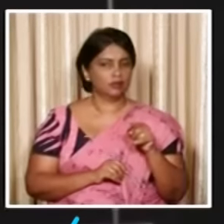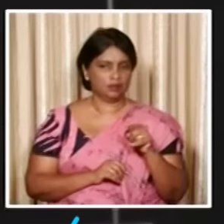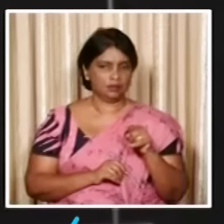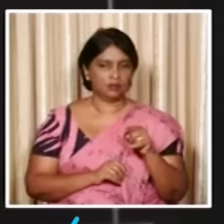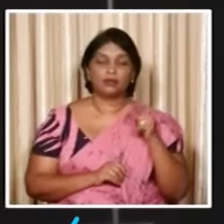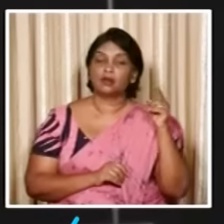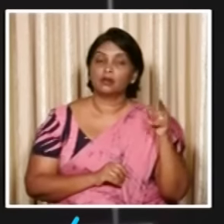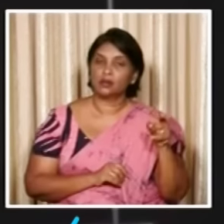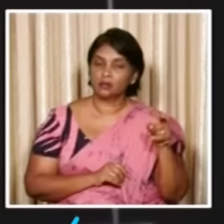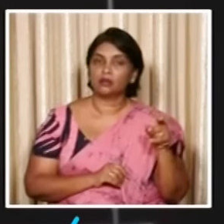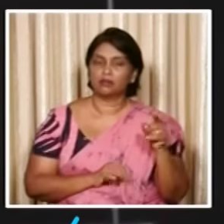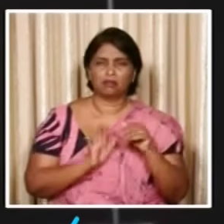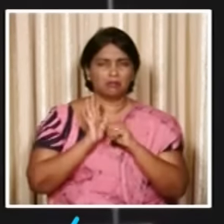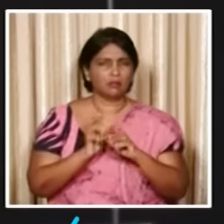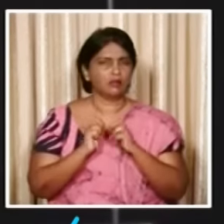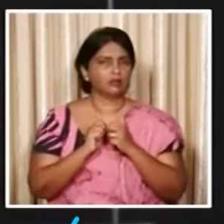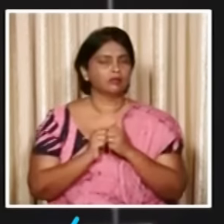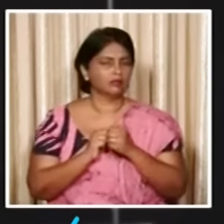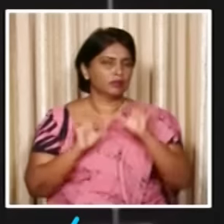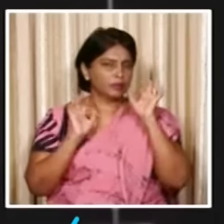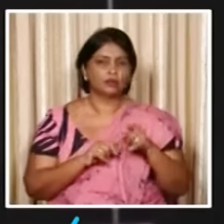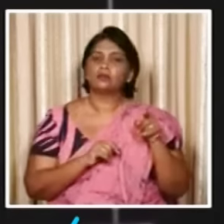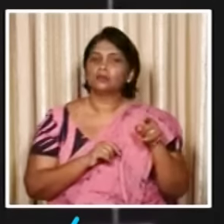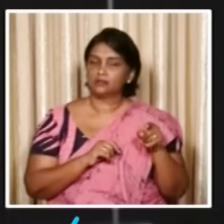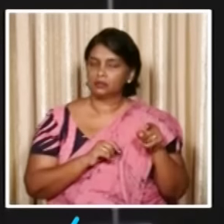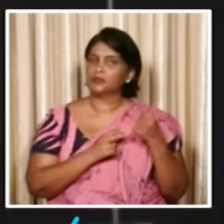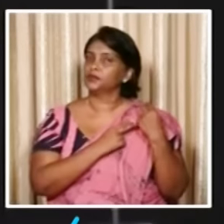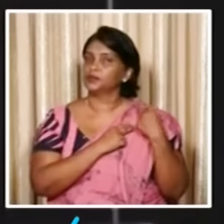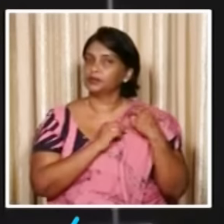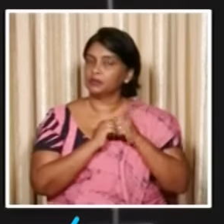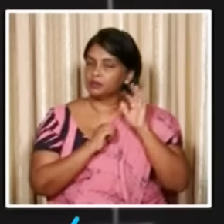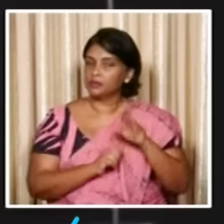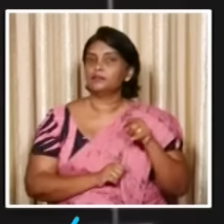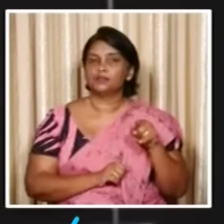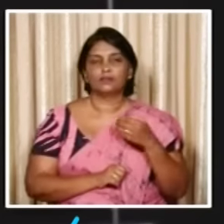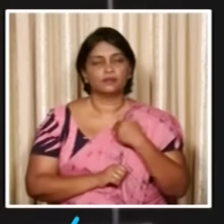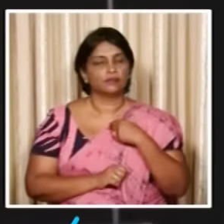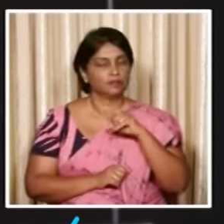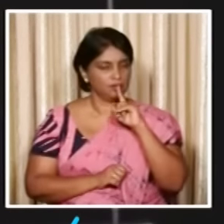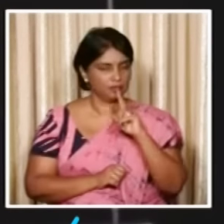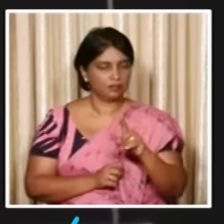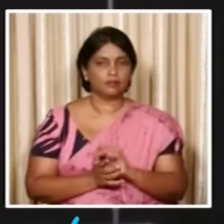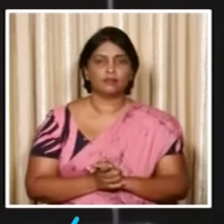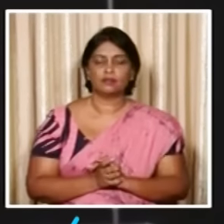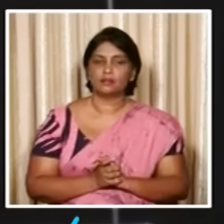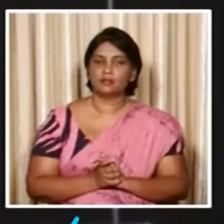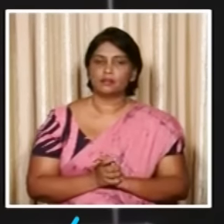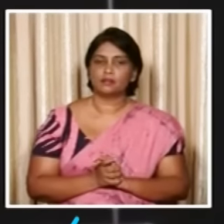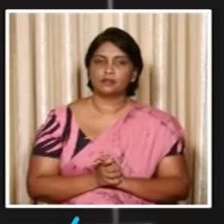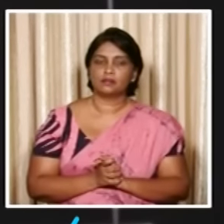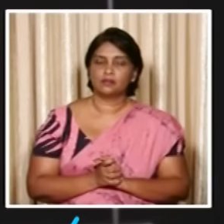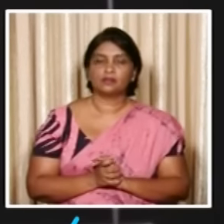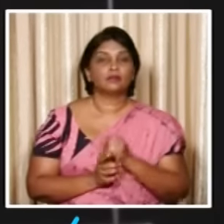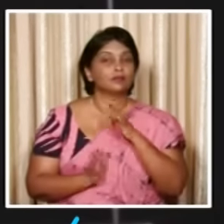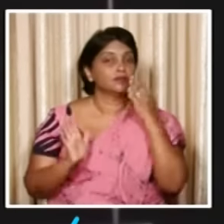சபையினூடாக கண்டிக்கத்தக்கதாகும். நான் இந்த விடயம் தொடர்பில் நாட்டினுடைய ஜனாதிபதி அவர்களுக்கும் பாரதத்தினுடைய பிரதமர் நரேந்திர மோடிஜி அவர்களுக்கும்